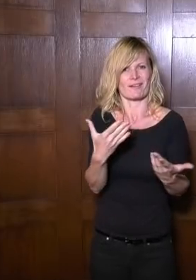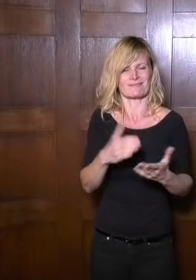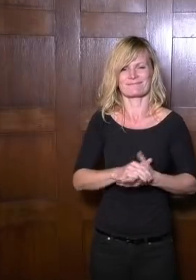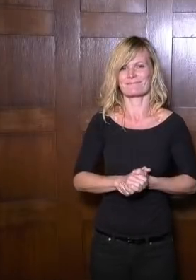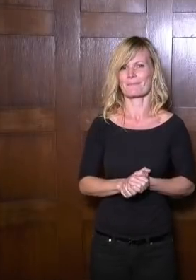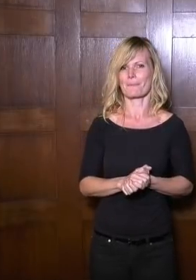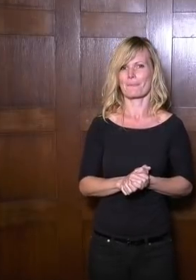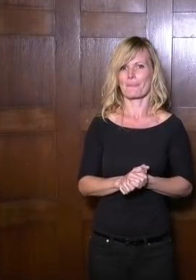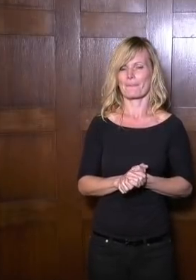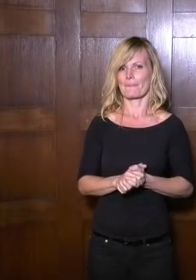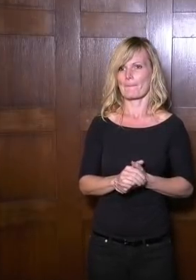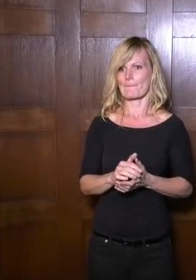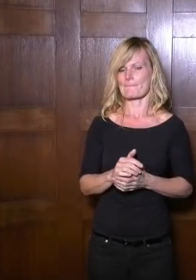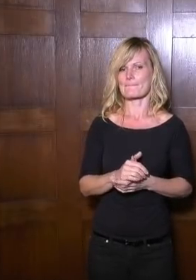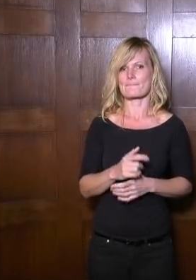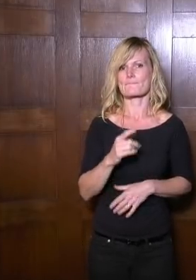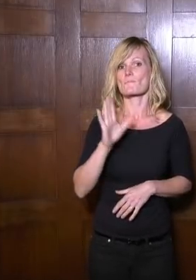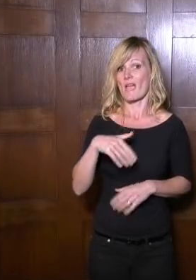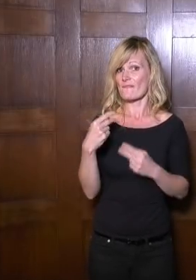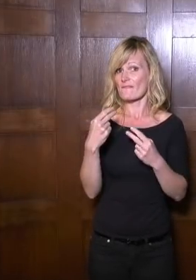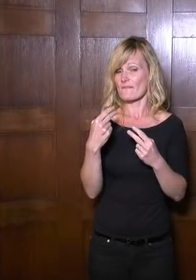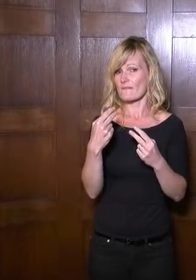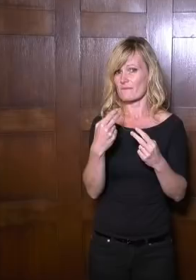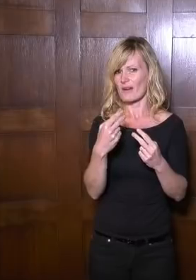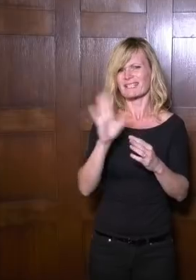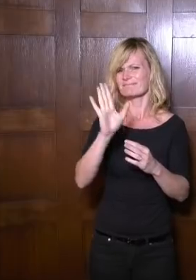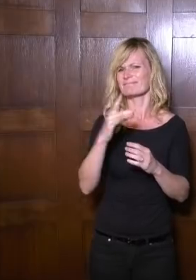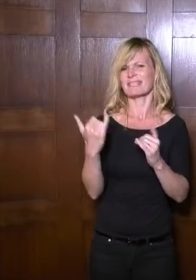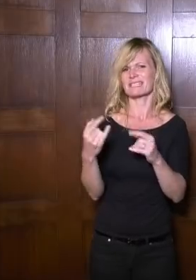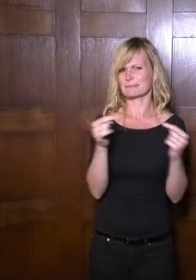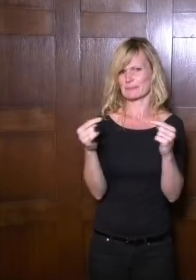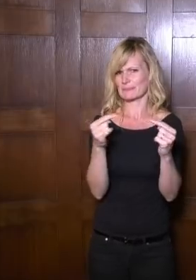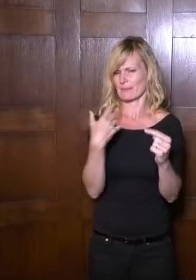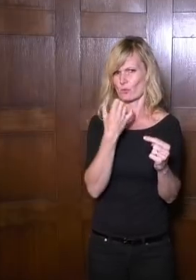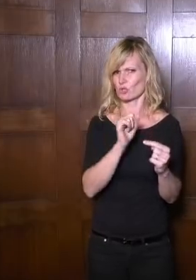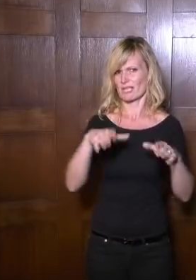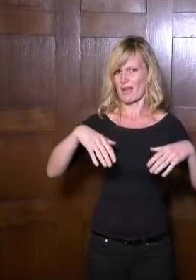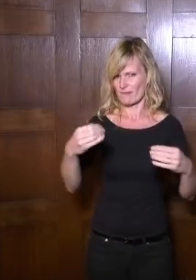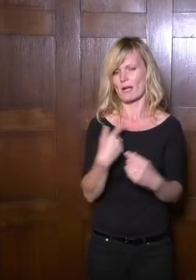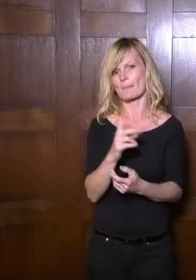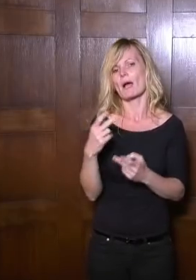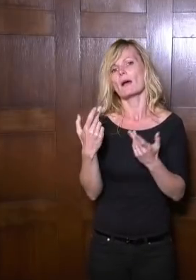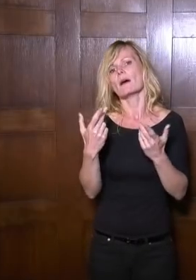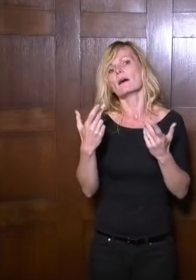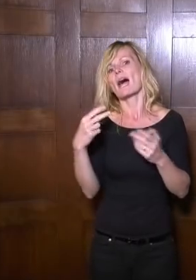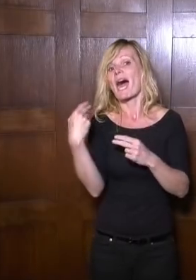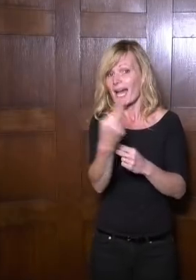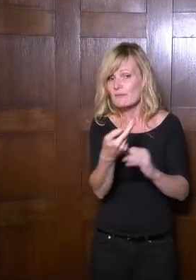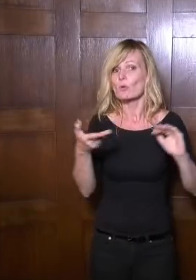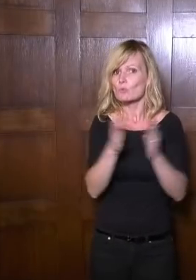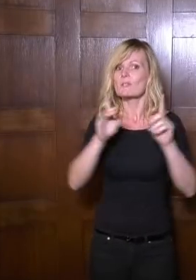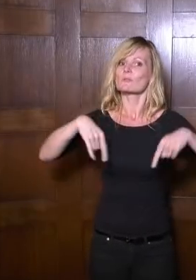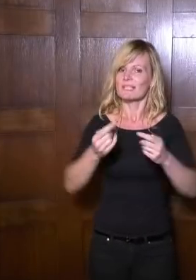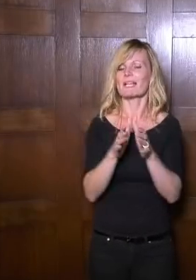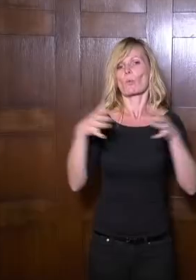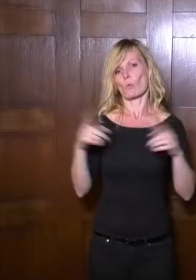Darf ich antworten? Wir wollen kein Zwiegespräch jetzt hier beginnen, aber eine Antwort vielleicht noch und dann gehen wir in die große